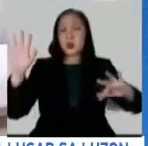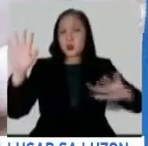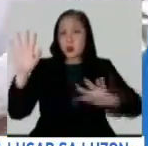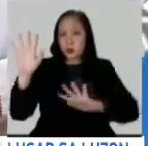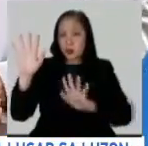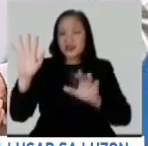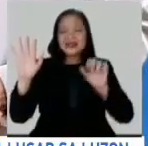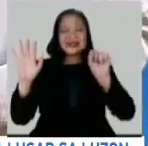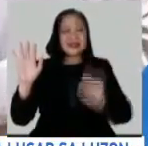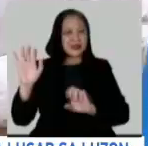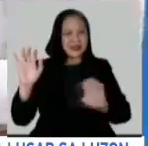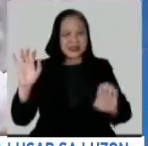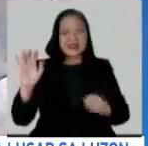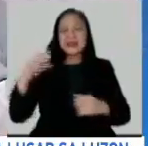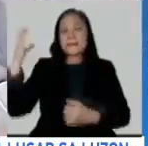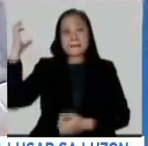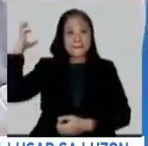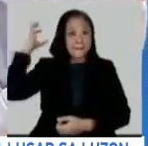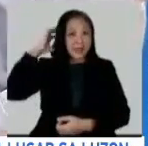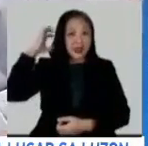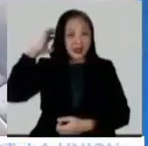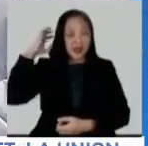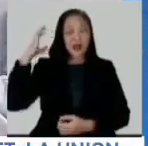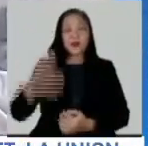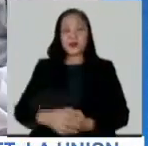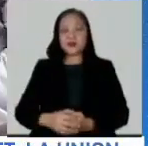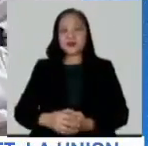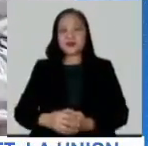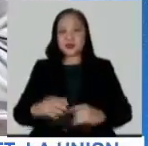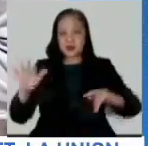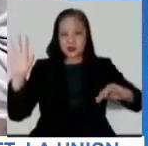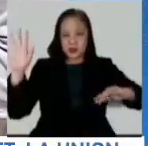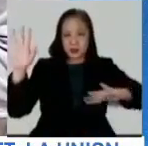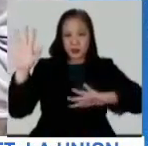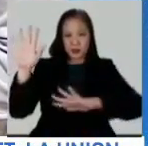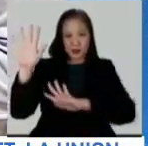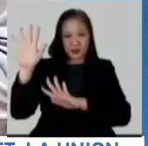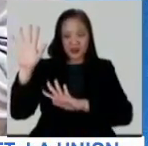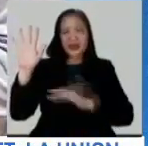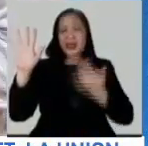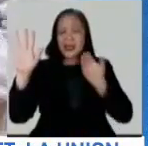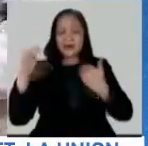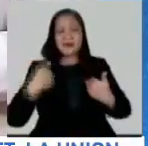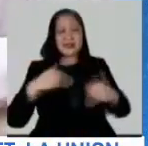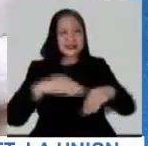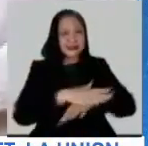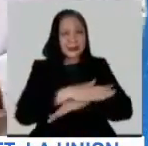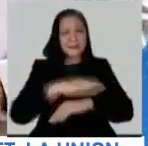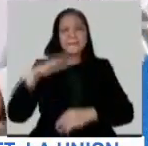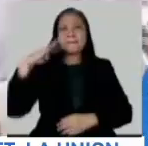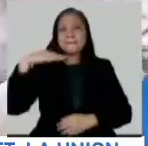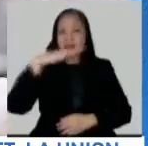Mindanao, nakakaapekto naman yung tail end ng frontal system dito sa may Bicol region o sa may eastern section ng